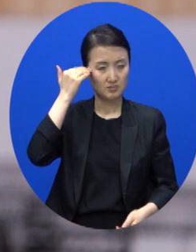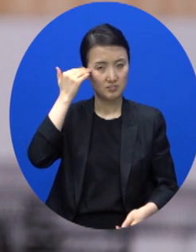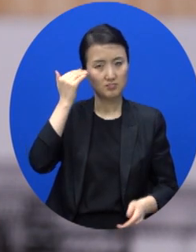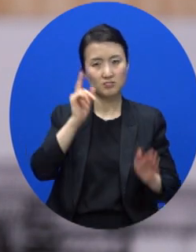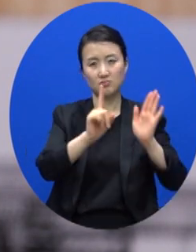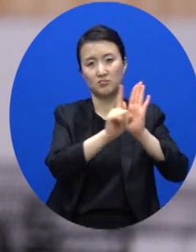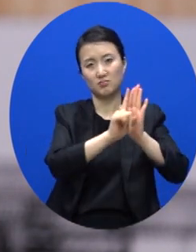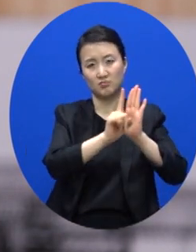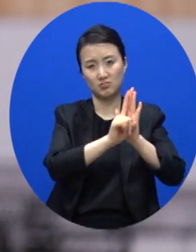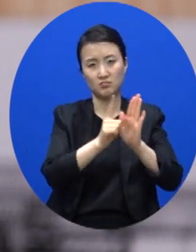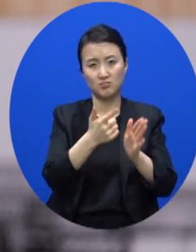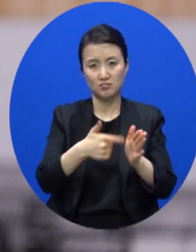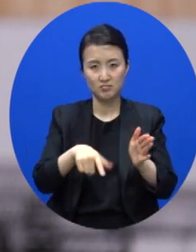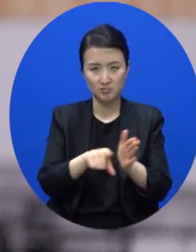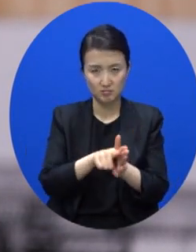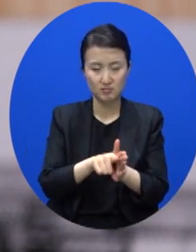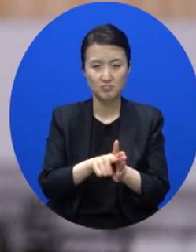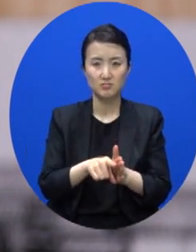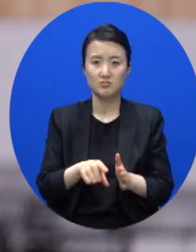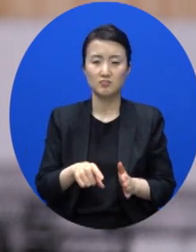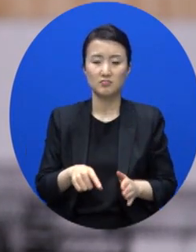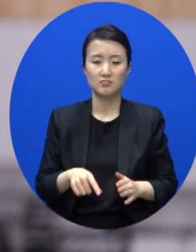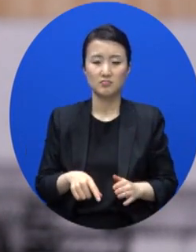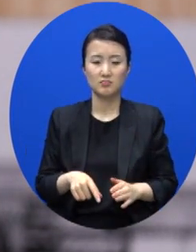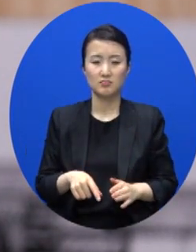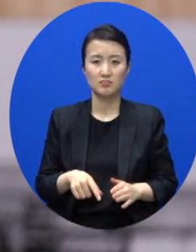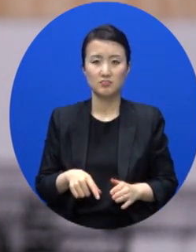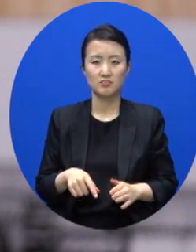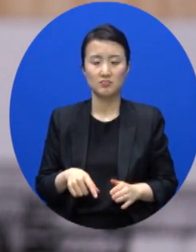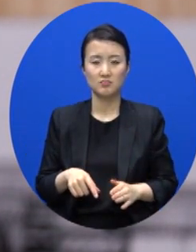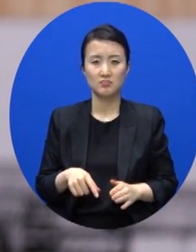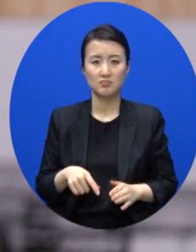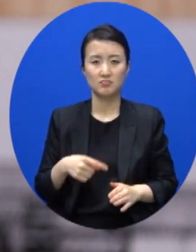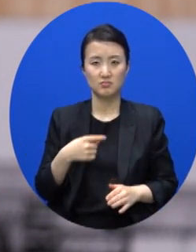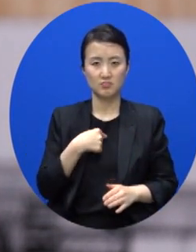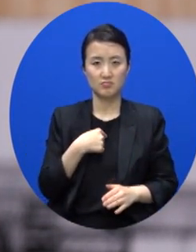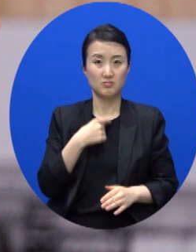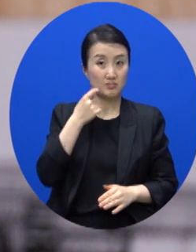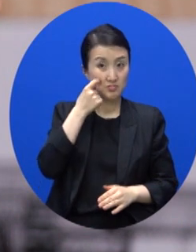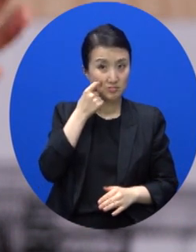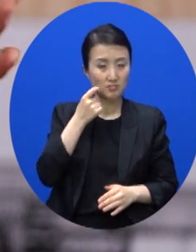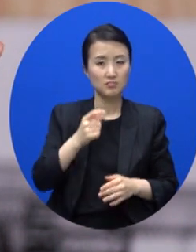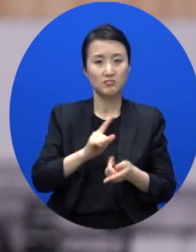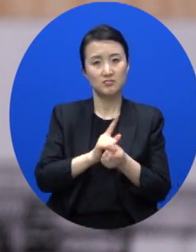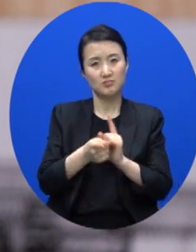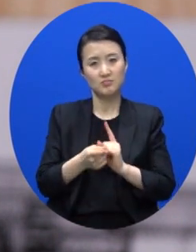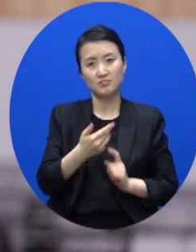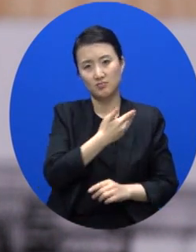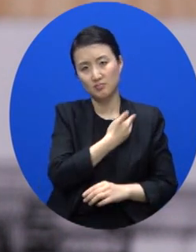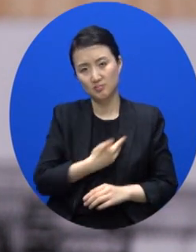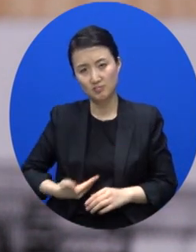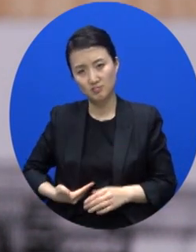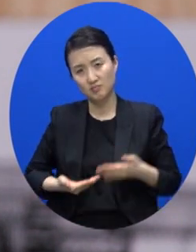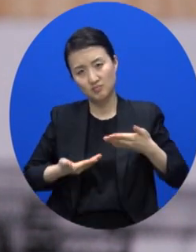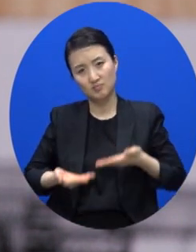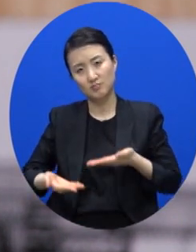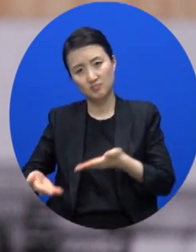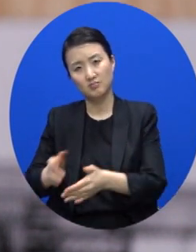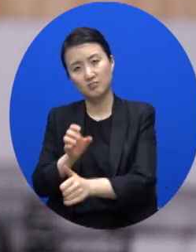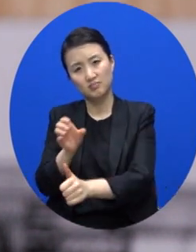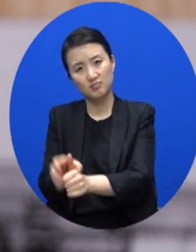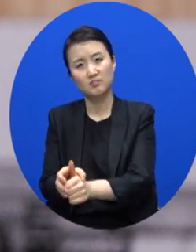우리가 못다한 그런 것들을 우리 후학들이 더전 세계에